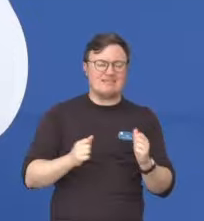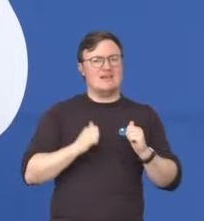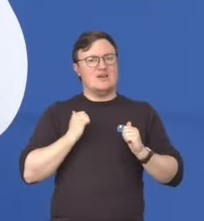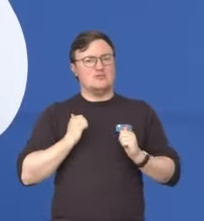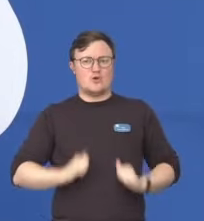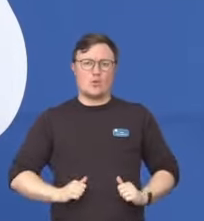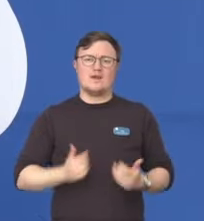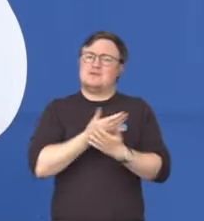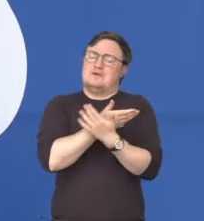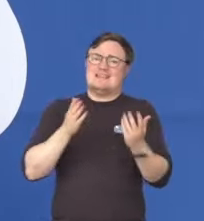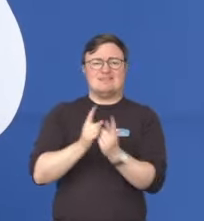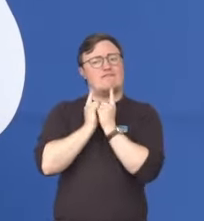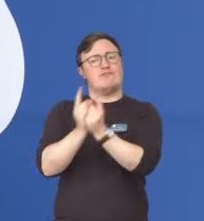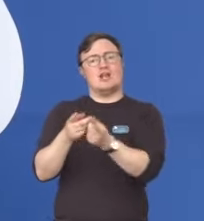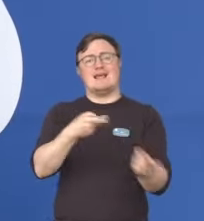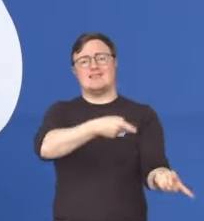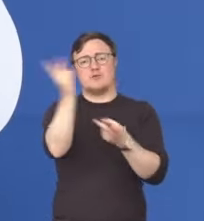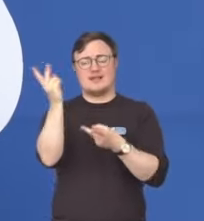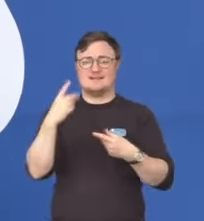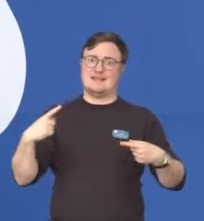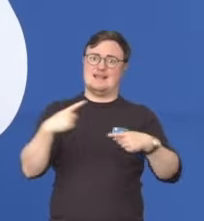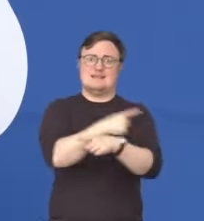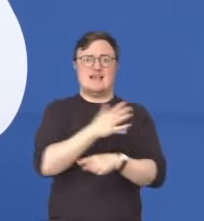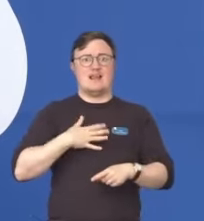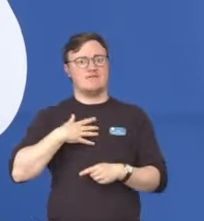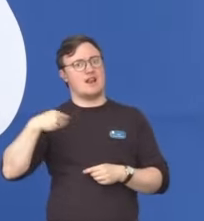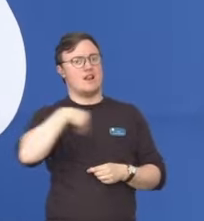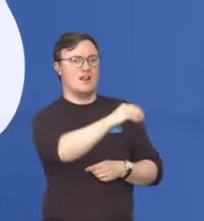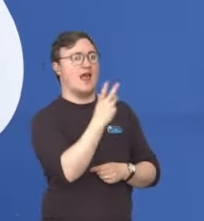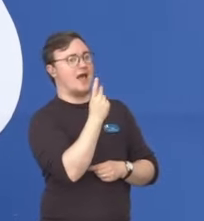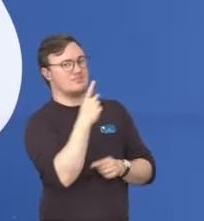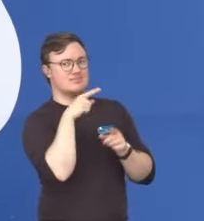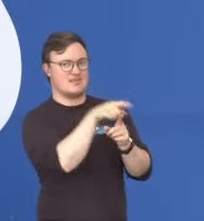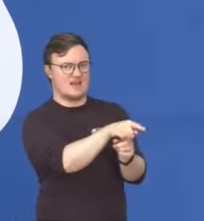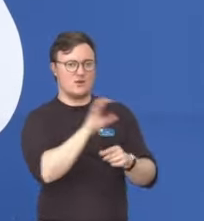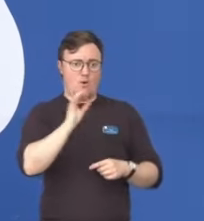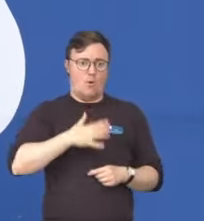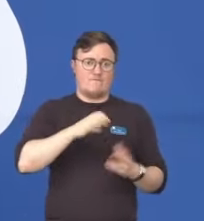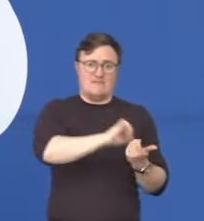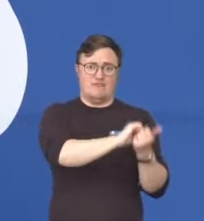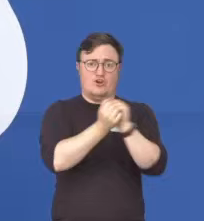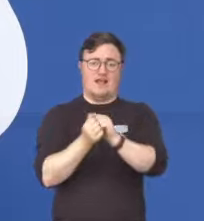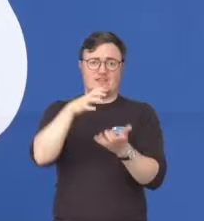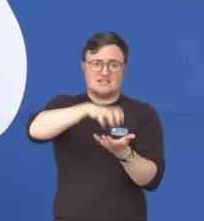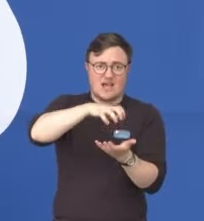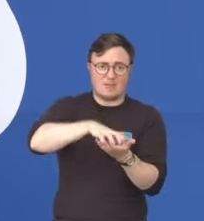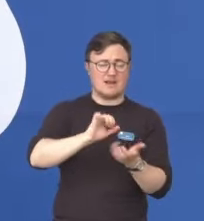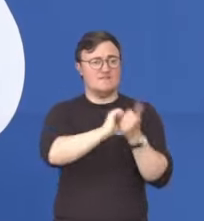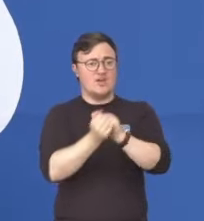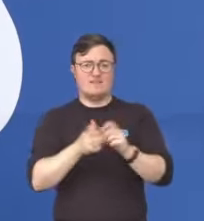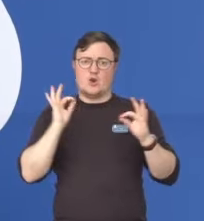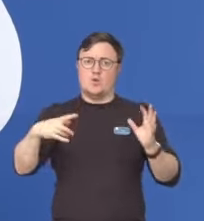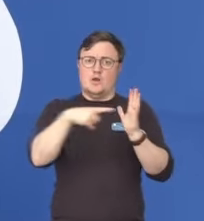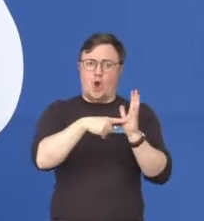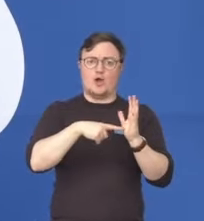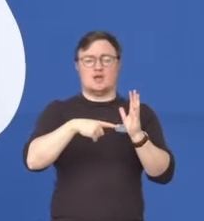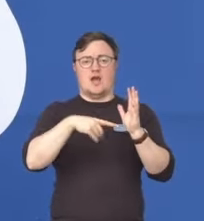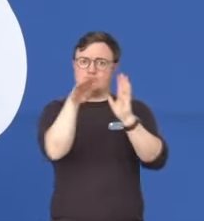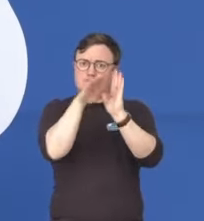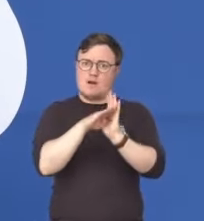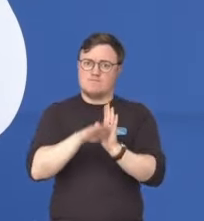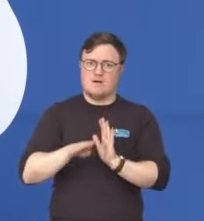väljer att gå demokratins väg, utan tänker att man ska engagera sig på annat sätt. Ska man förändra i samhället, ska man förändra hur vi bestämmer våra lagar och så vidare, då är det via